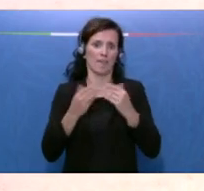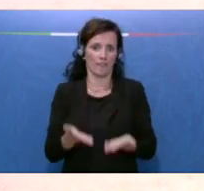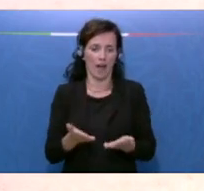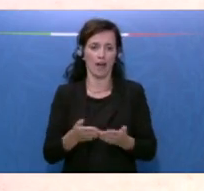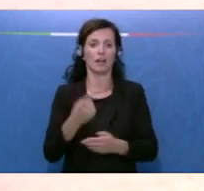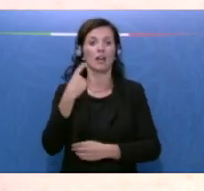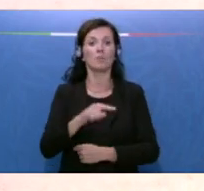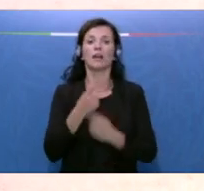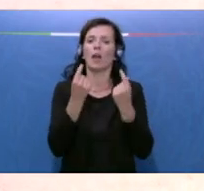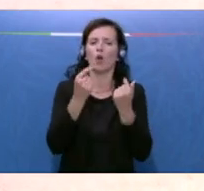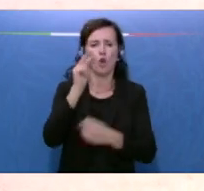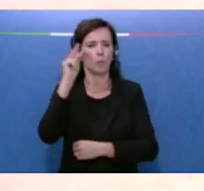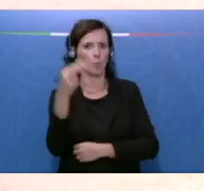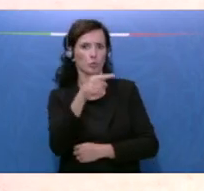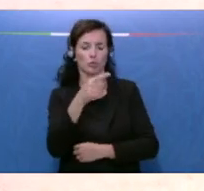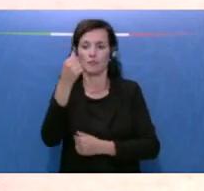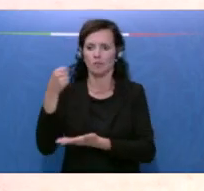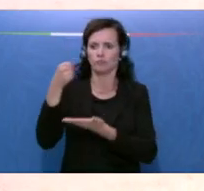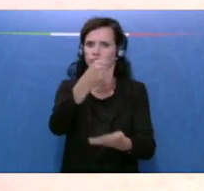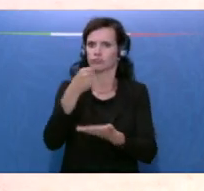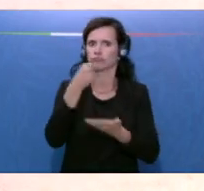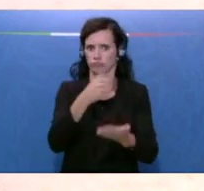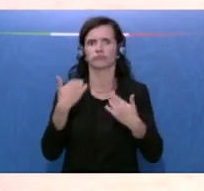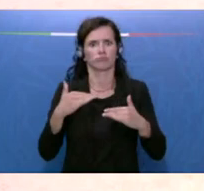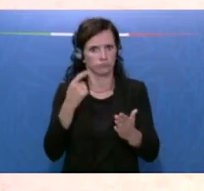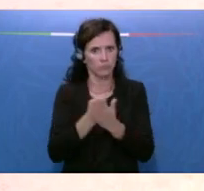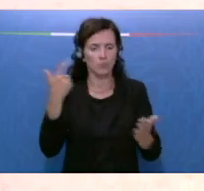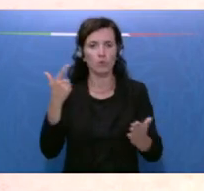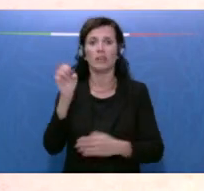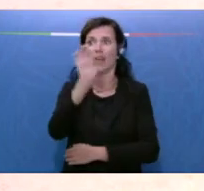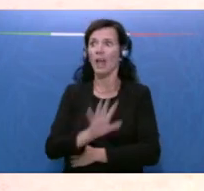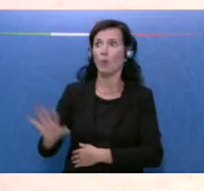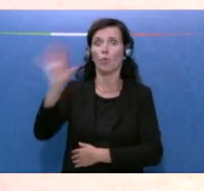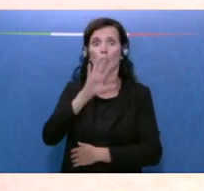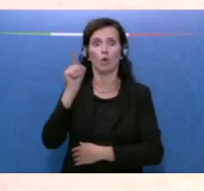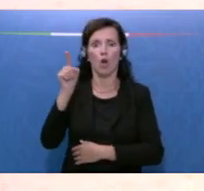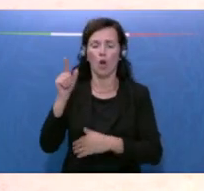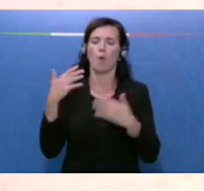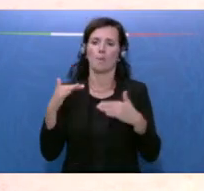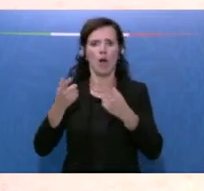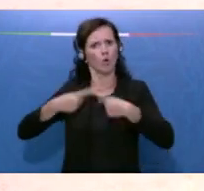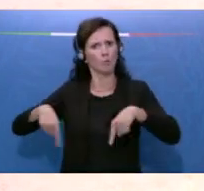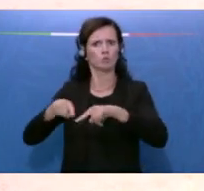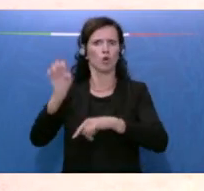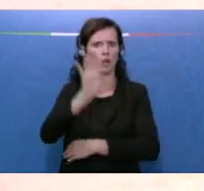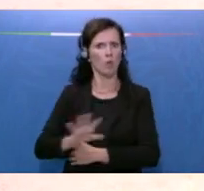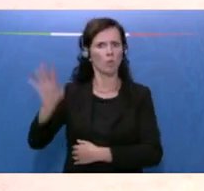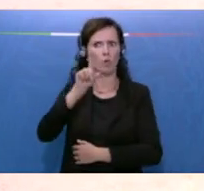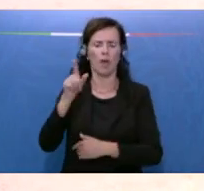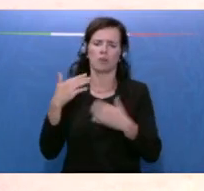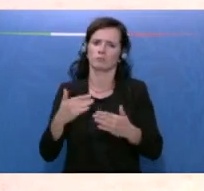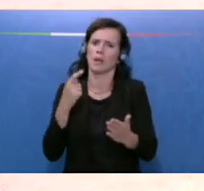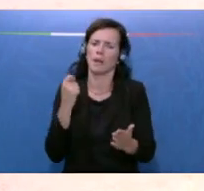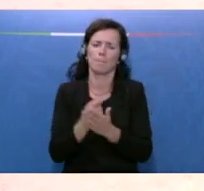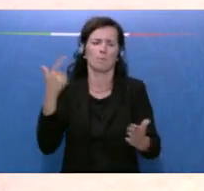stanziamenti sono significativi l'europa soprattutto ha fatto la commissione europea ha fatto questo importantissimo